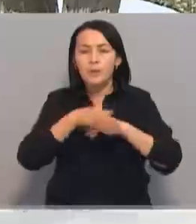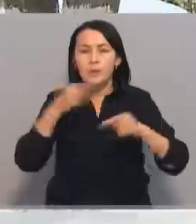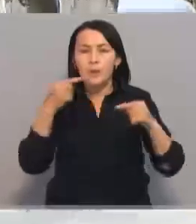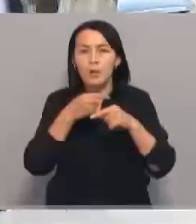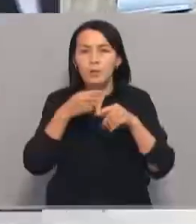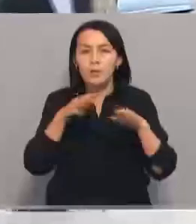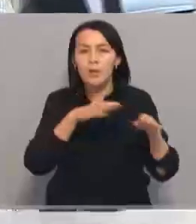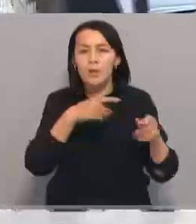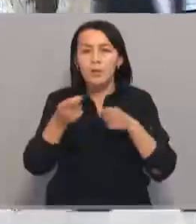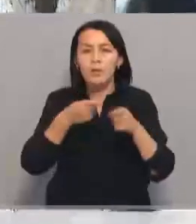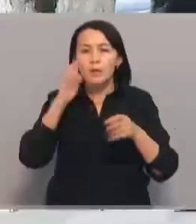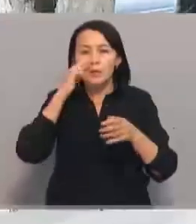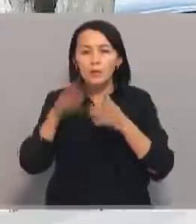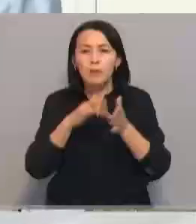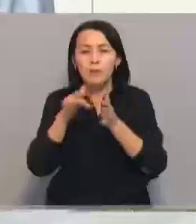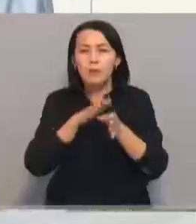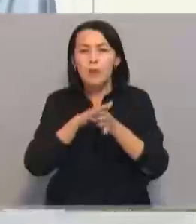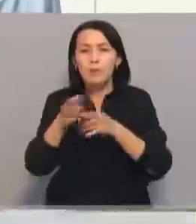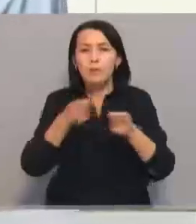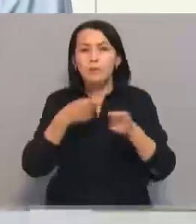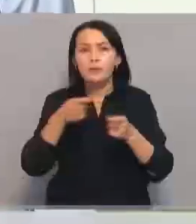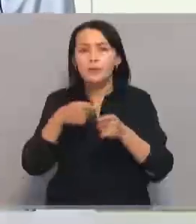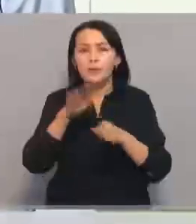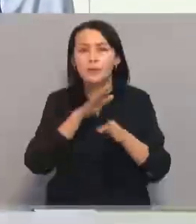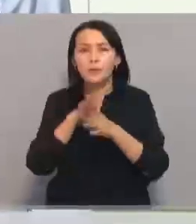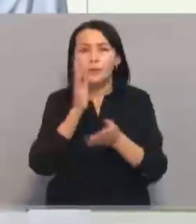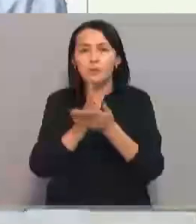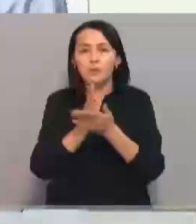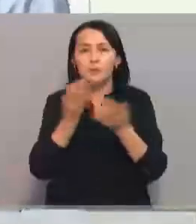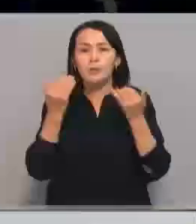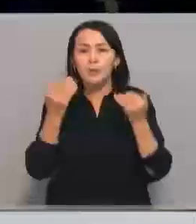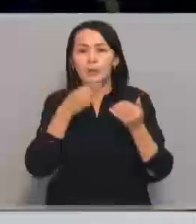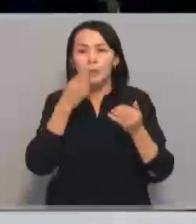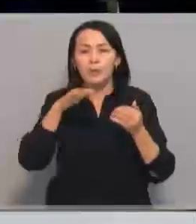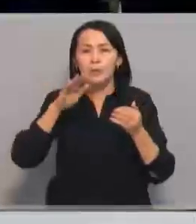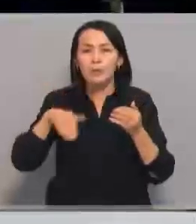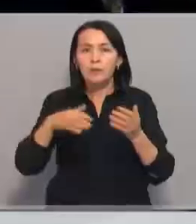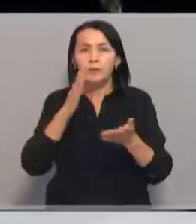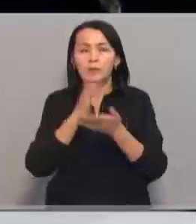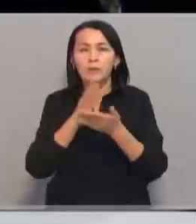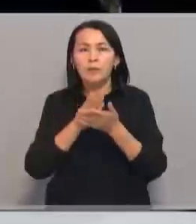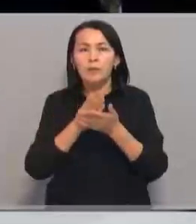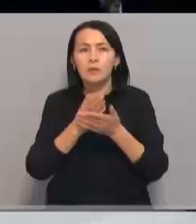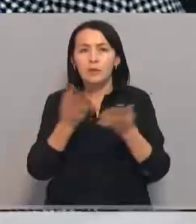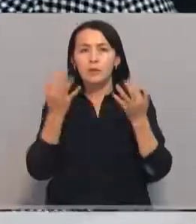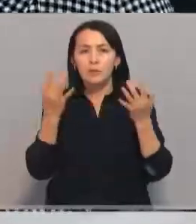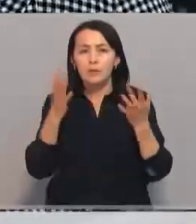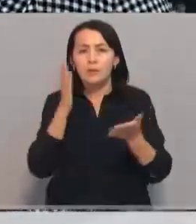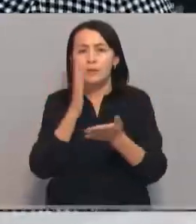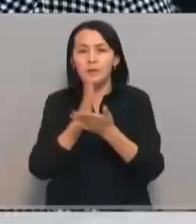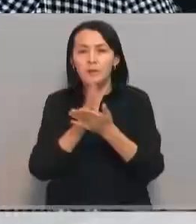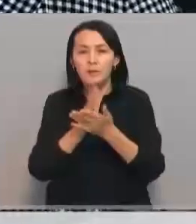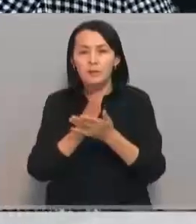қарсы іс-қимыл агенттігі Шымкент қаласы бойынша департаментінің ұйымдастыруымен. Олардың айтуынша, бұл шарадан кейін жемқорлыққа баратын ой біраз уақытқа